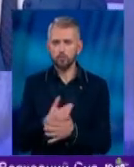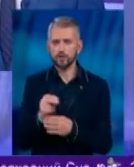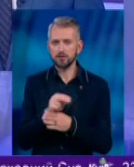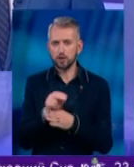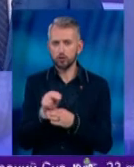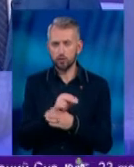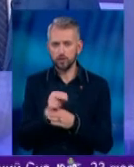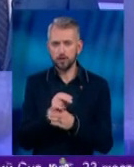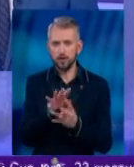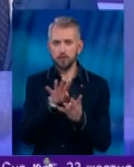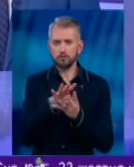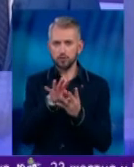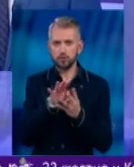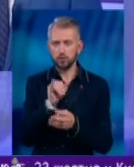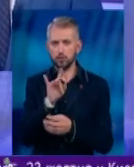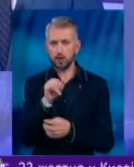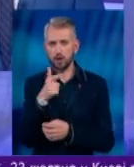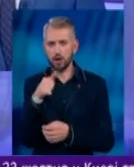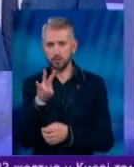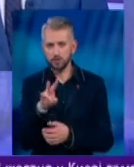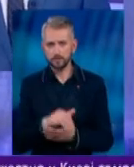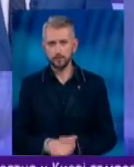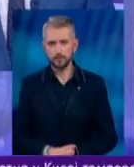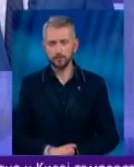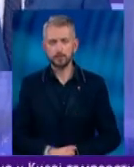відремонтованих реактивних систем залпового вогню «Ураган».